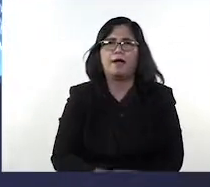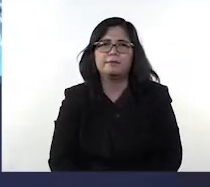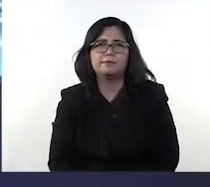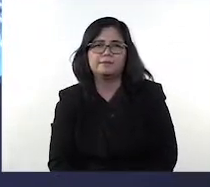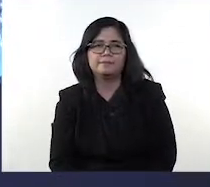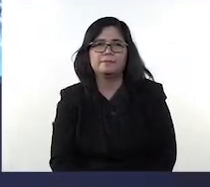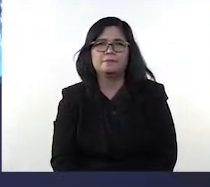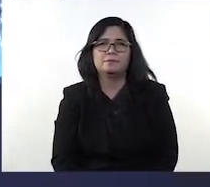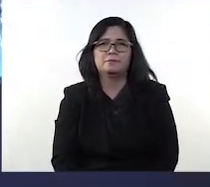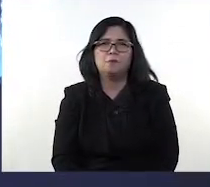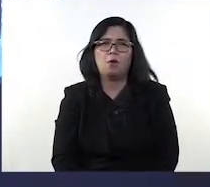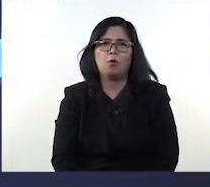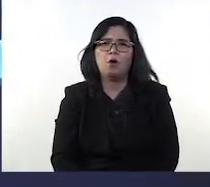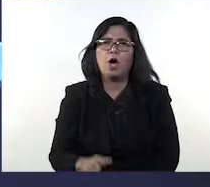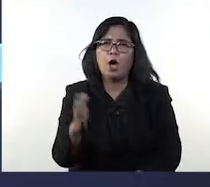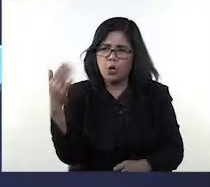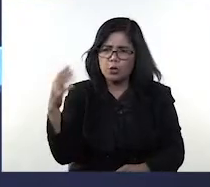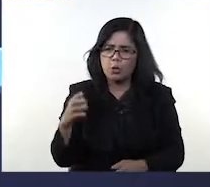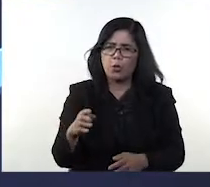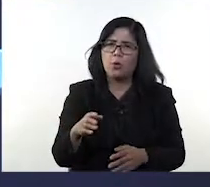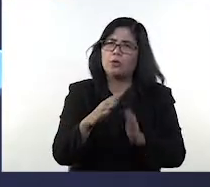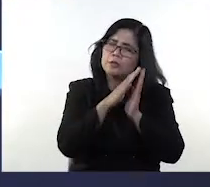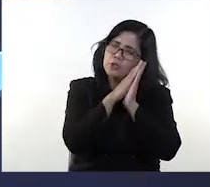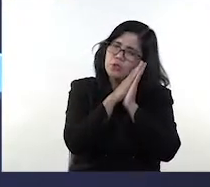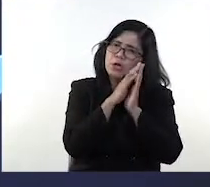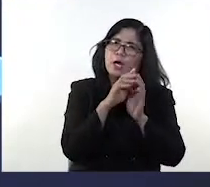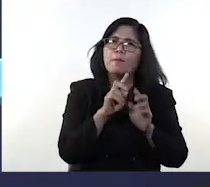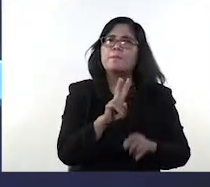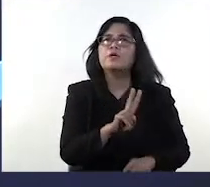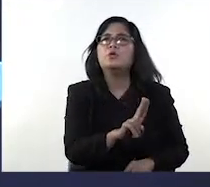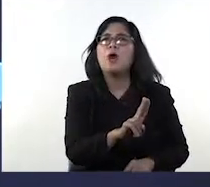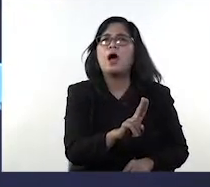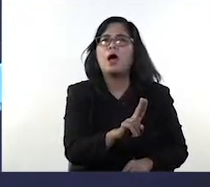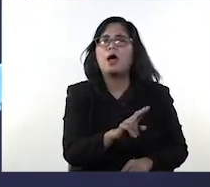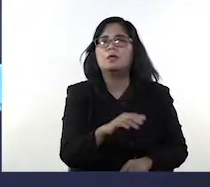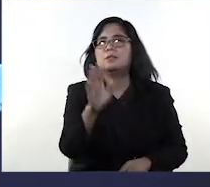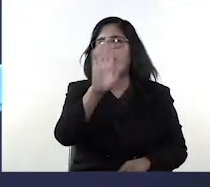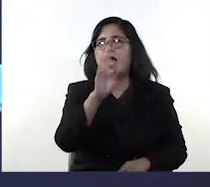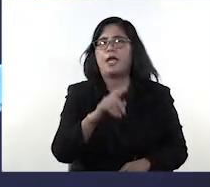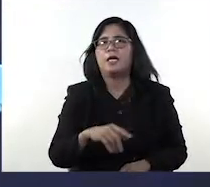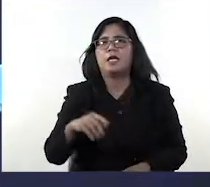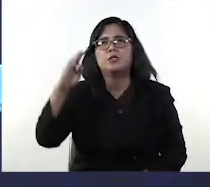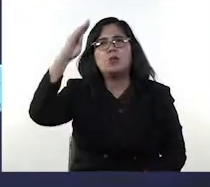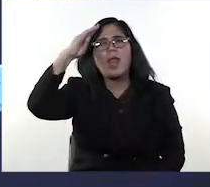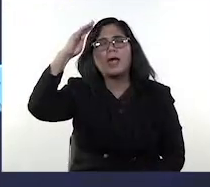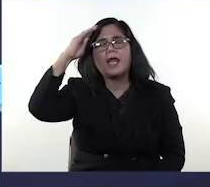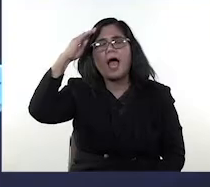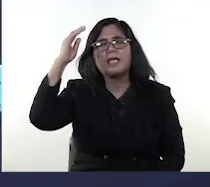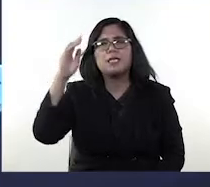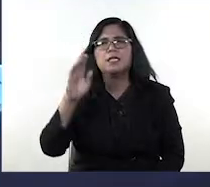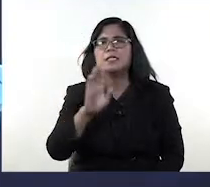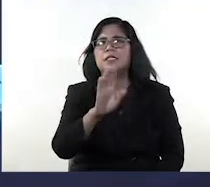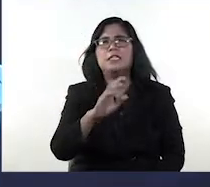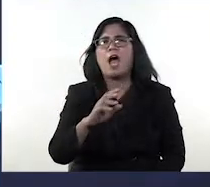udah mau diajak tidur Hai saya beri nama laki-laki jual laki-laki biadab tidak pantas menjadi